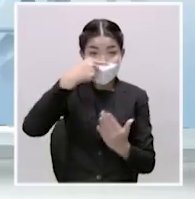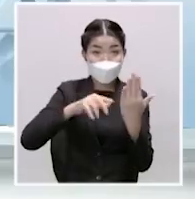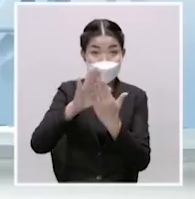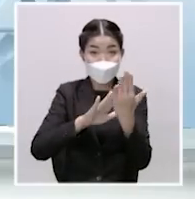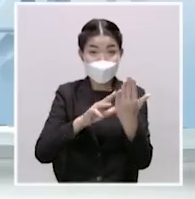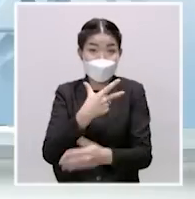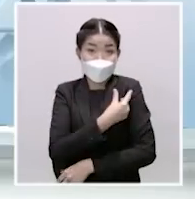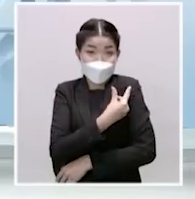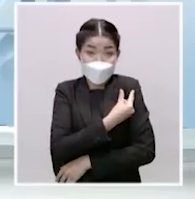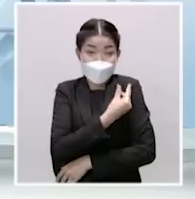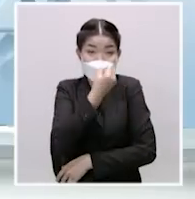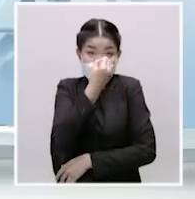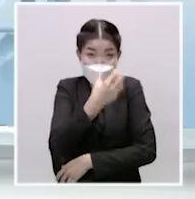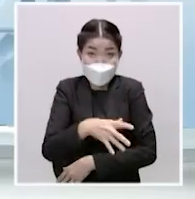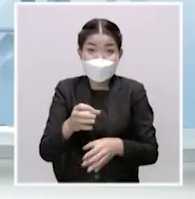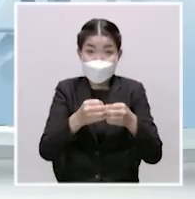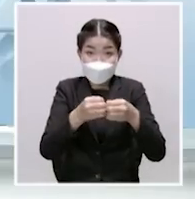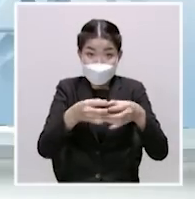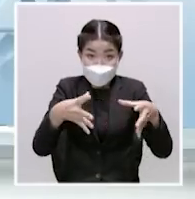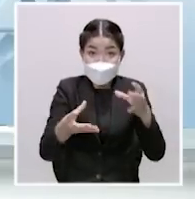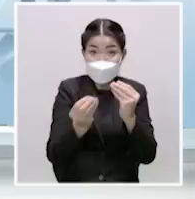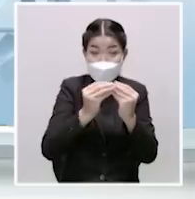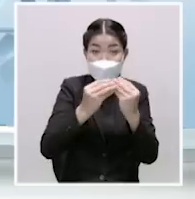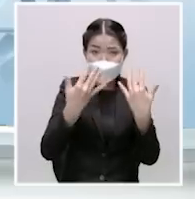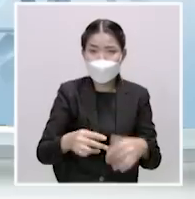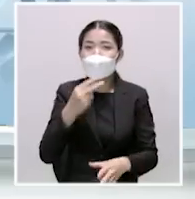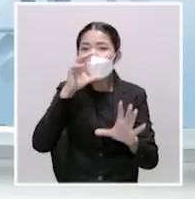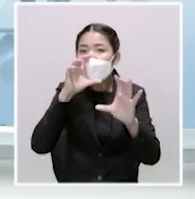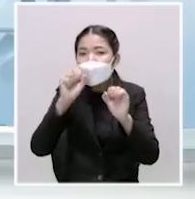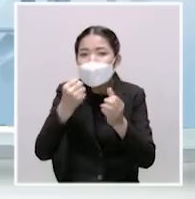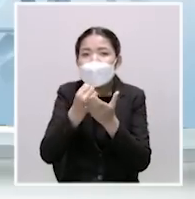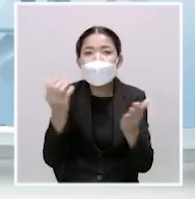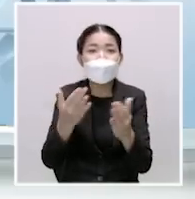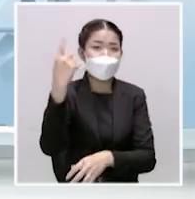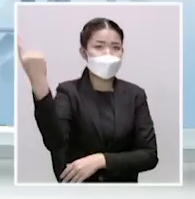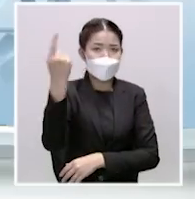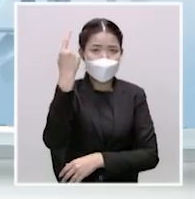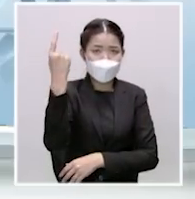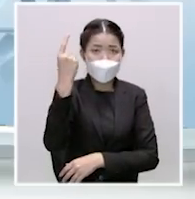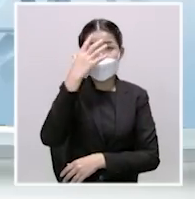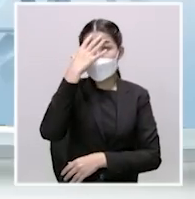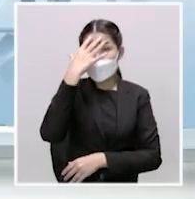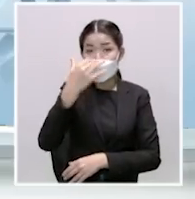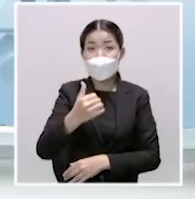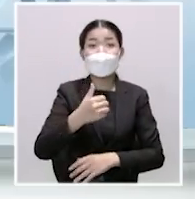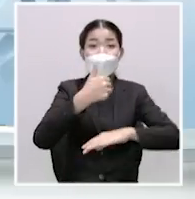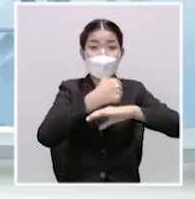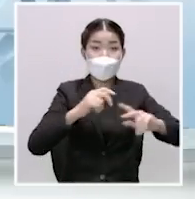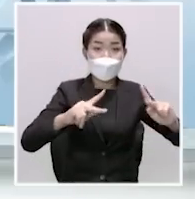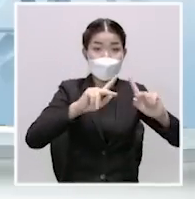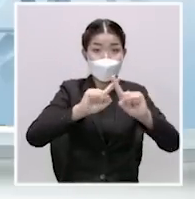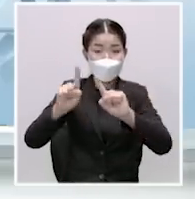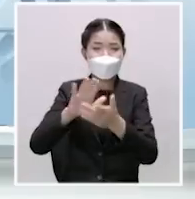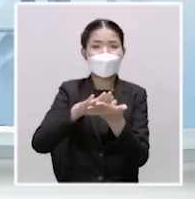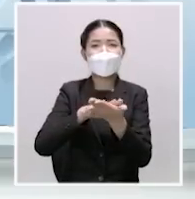ประเทศไทยเราฉีดวัคซีนกันได้มากยิ่งขึ้นแล้วนะคะทีนี้มาพูดถึงเรื่องของการฟื้นฟูการท่องเที่ยวหลังจากที่มติครม.ข